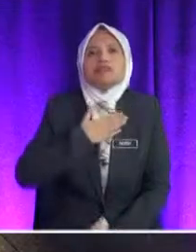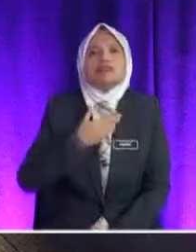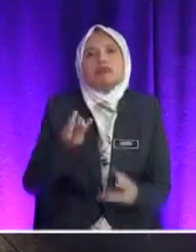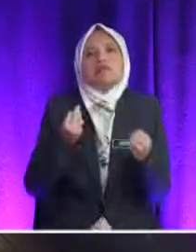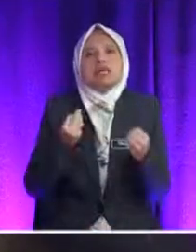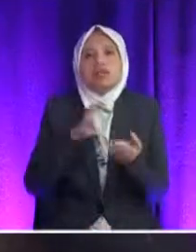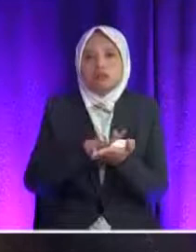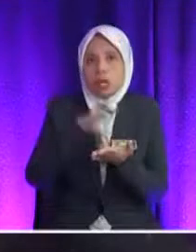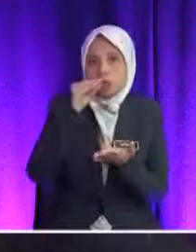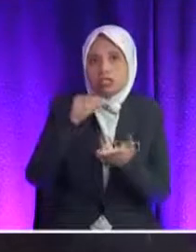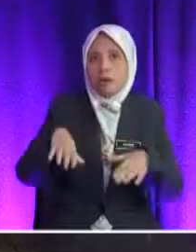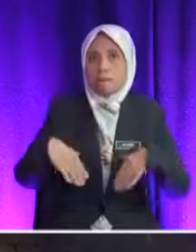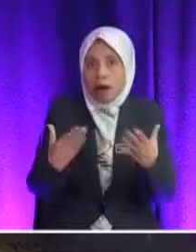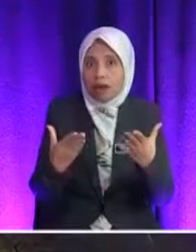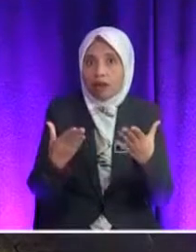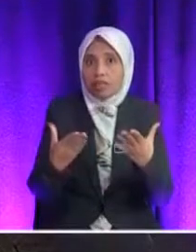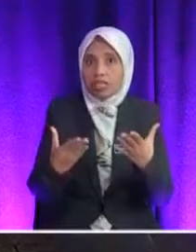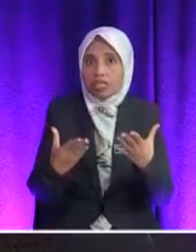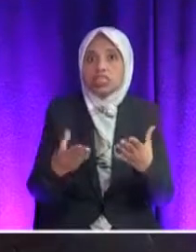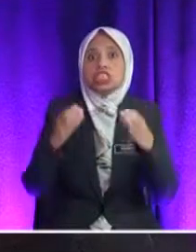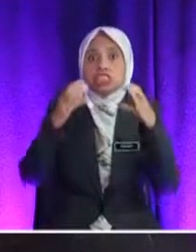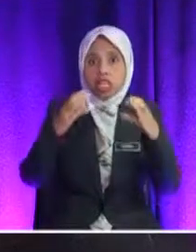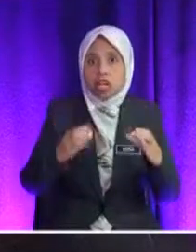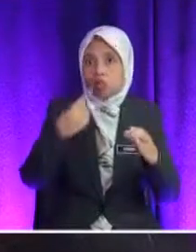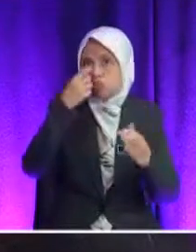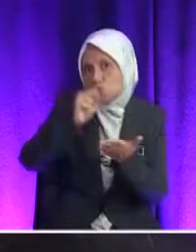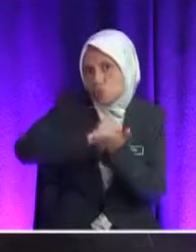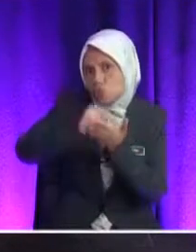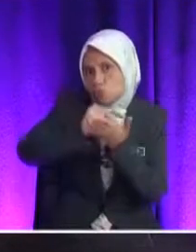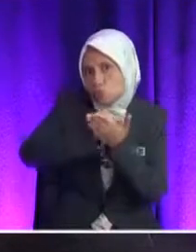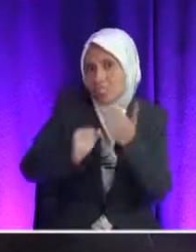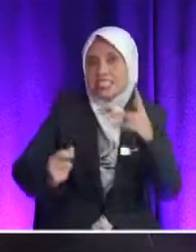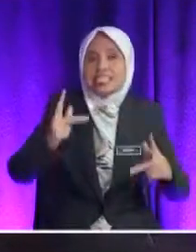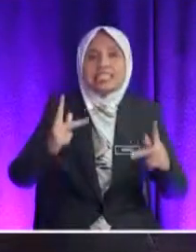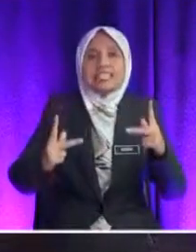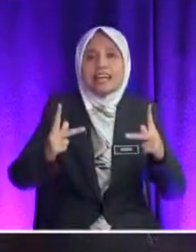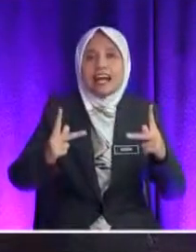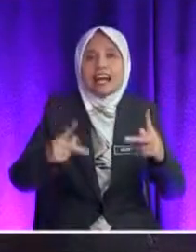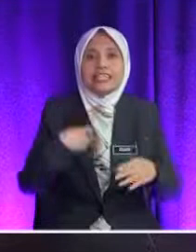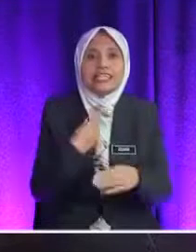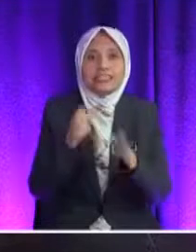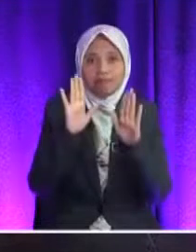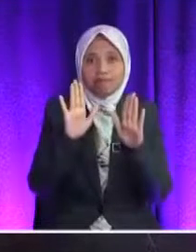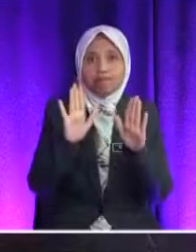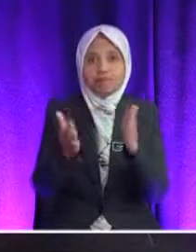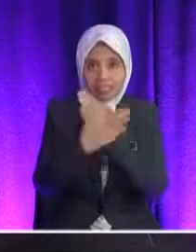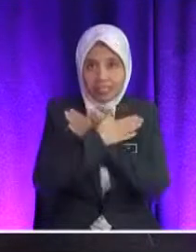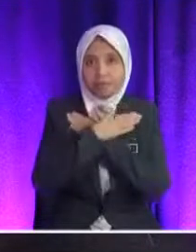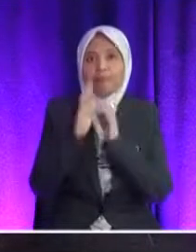kita belajar bagaimanakah cara yang betul untuk kita mencuci kenderaan kita ni. Kita rehat seketika, kita